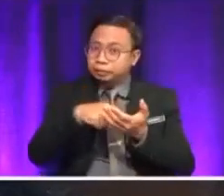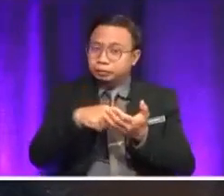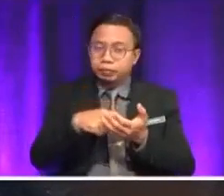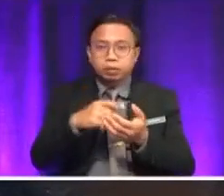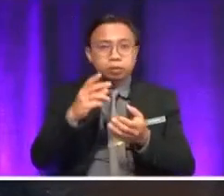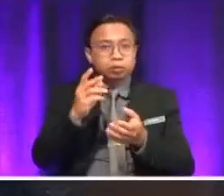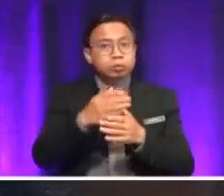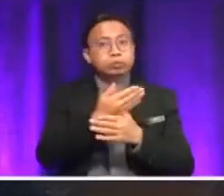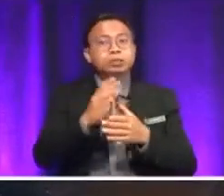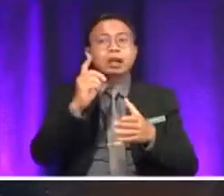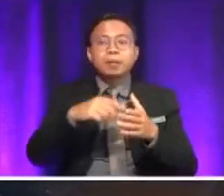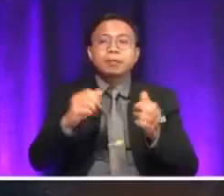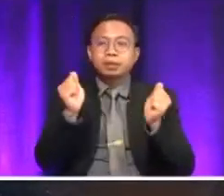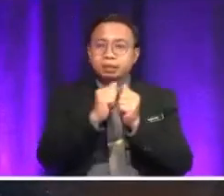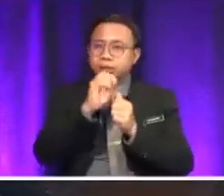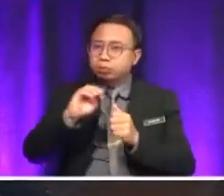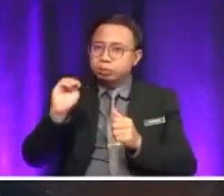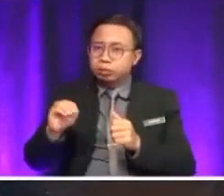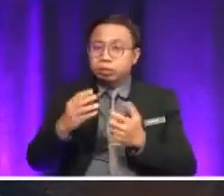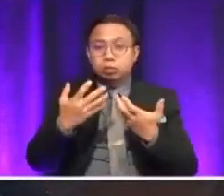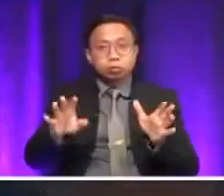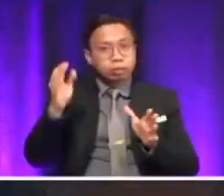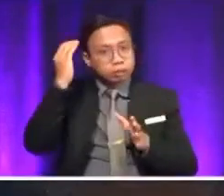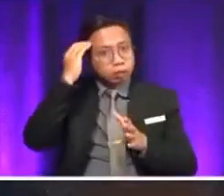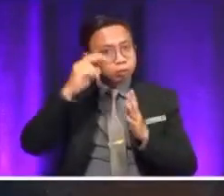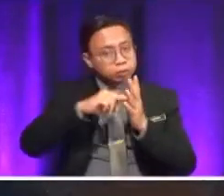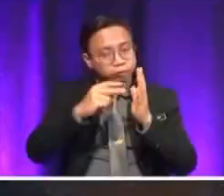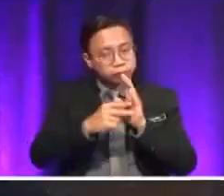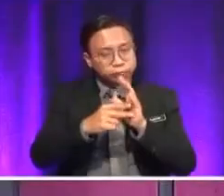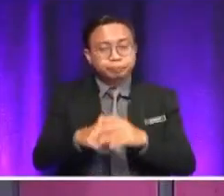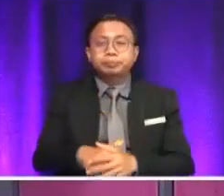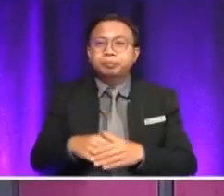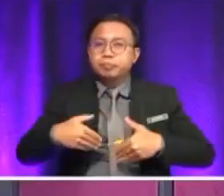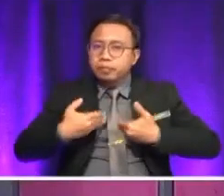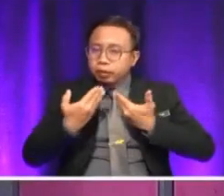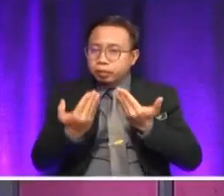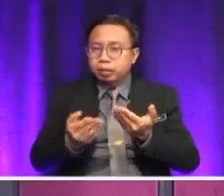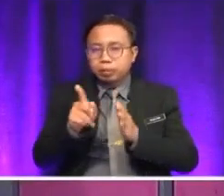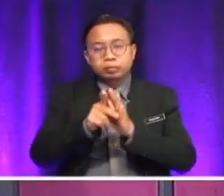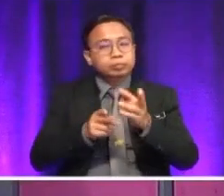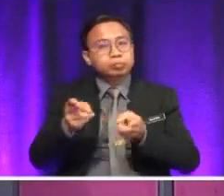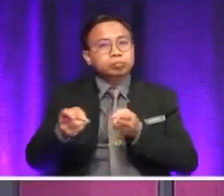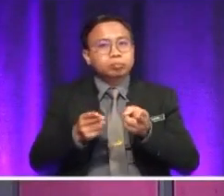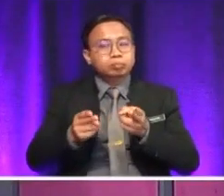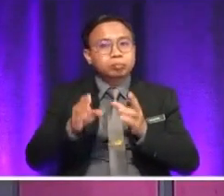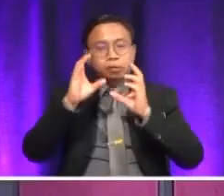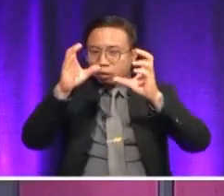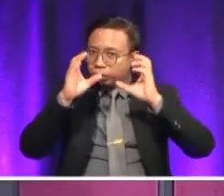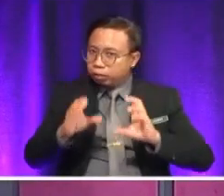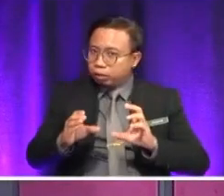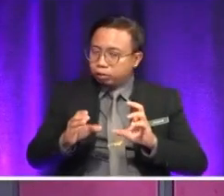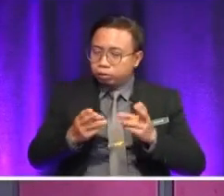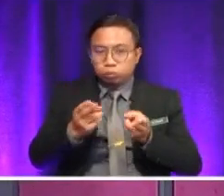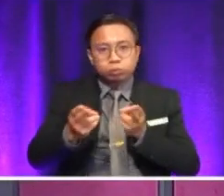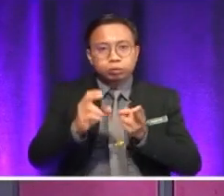murid-murid? Okey, tadi kita dah tahu tentang maksud. Okey, dah kita tahu macam mana pengurusan dari segi cara menangani konflik dan